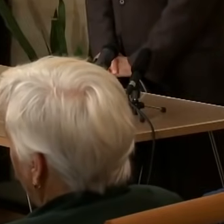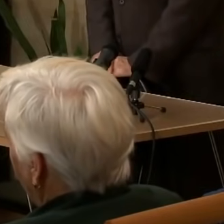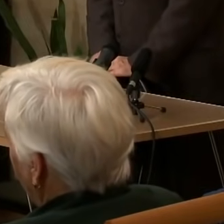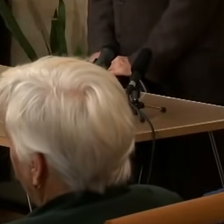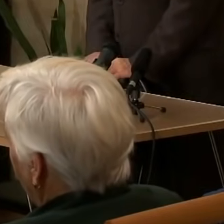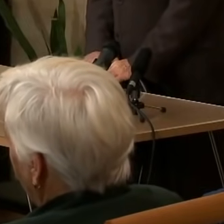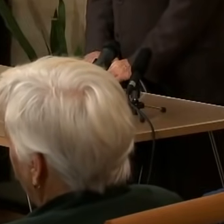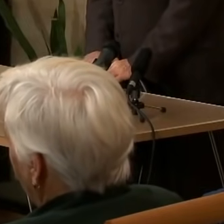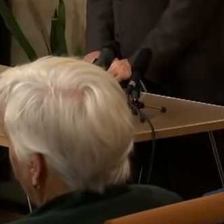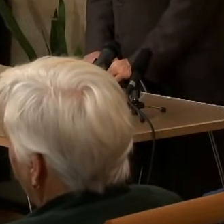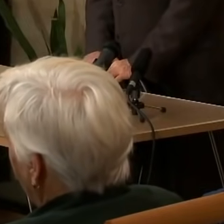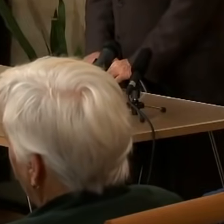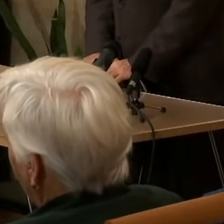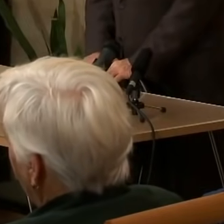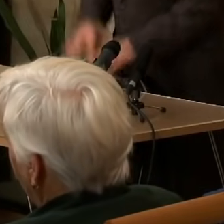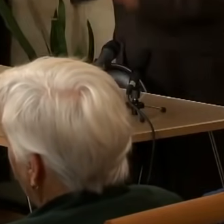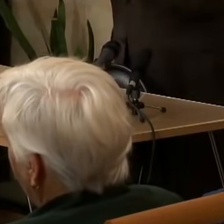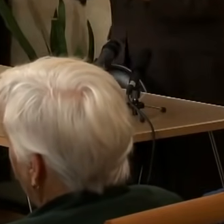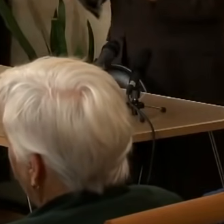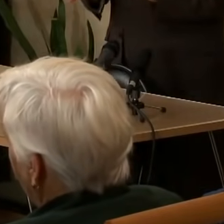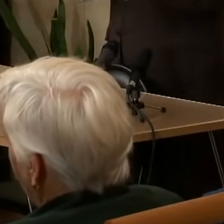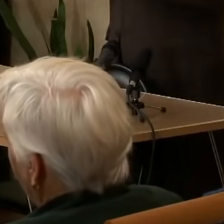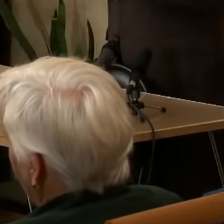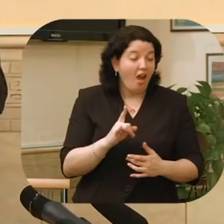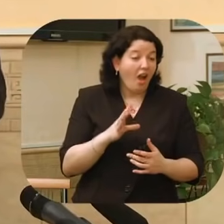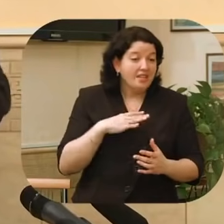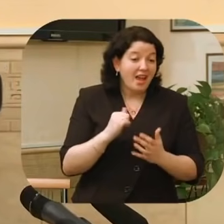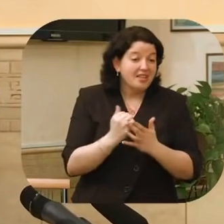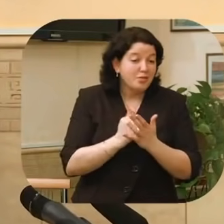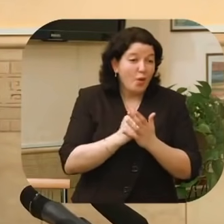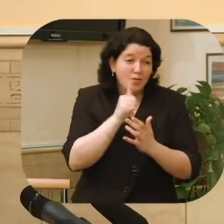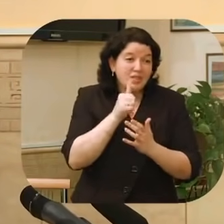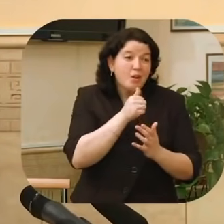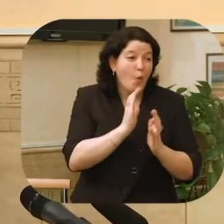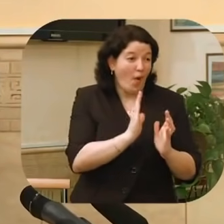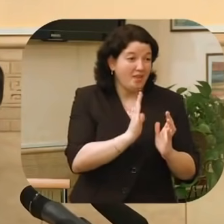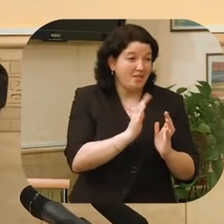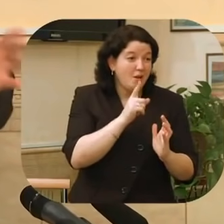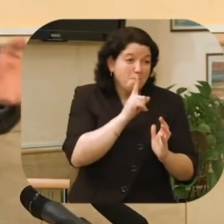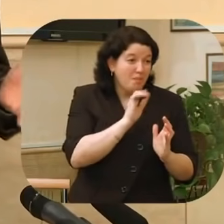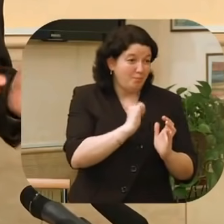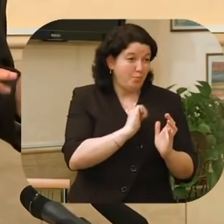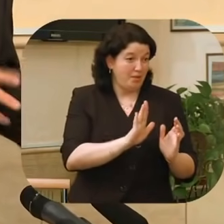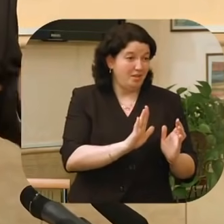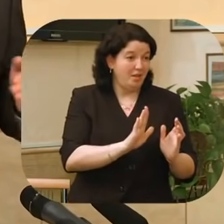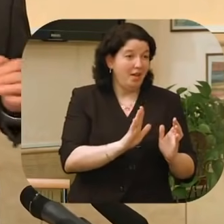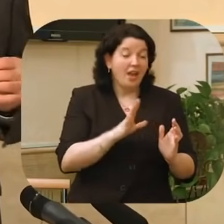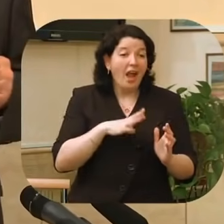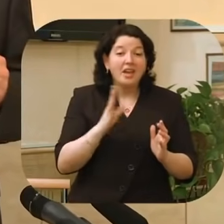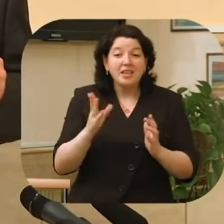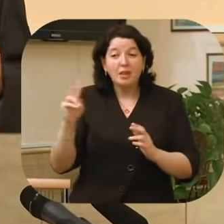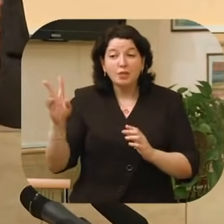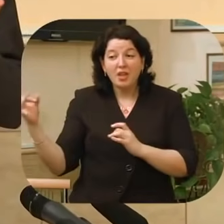А если даже будут говорить и рассказывать, он скажет: да нет, это вовсе не так. Это вовсе он сделал вот